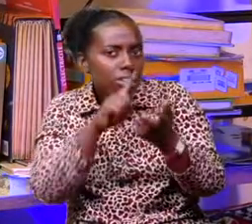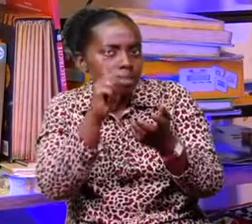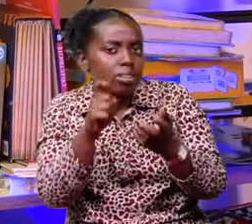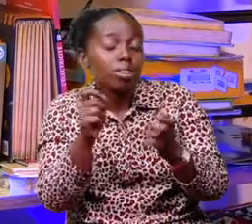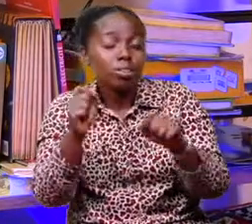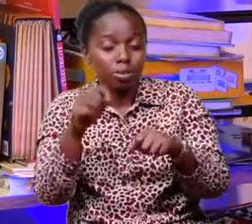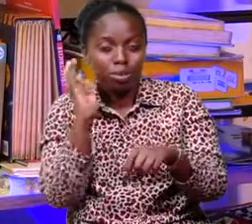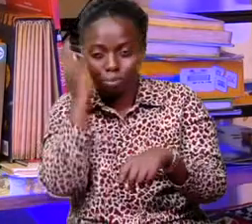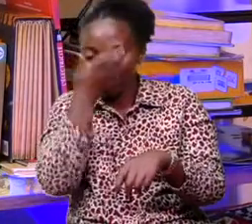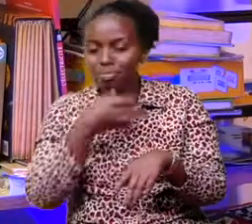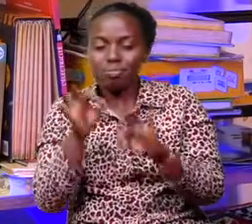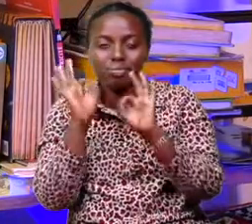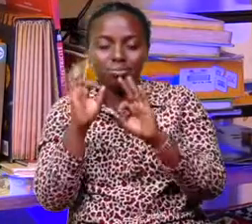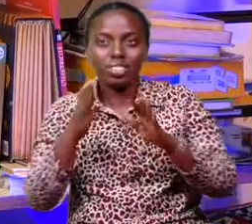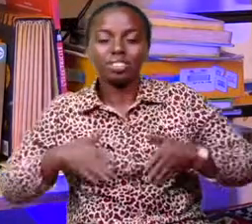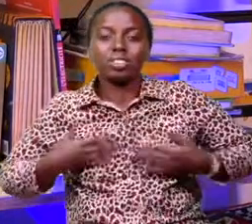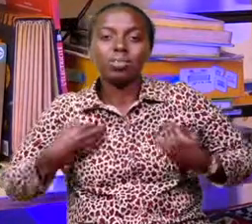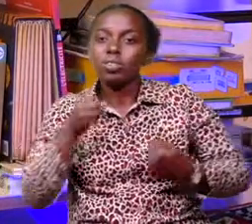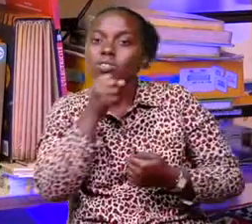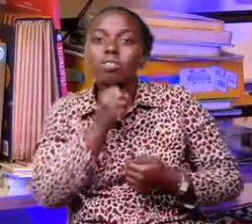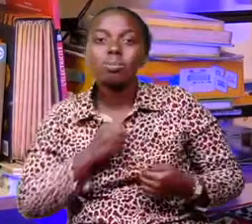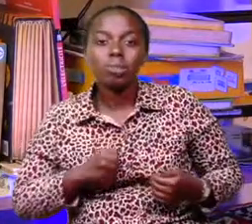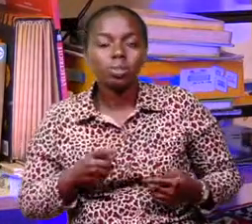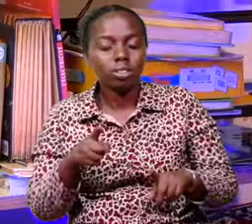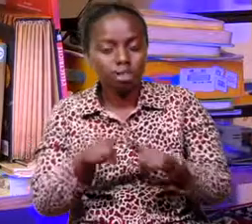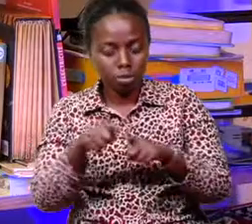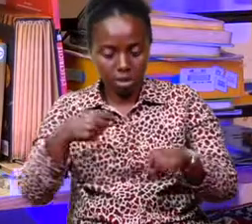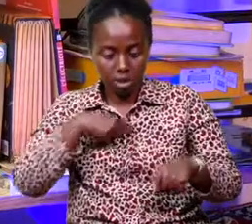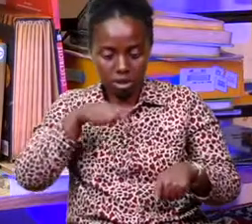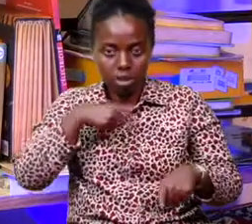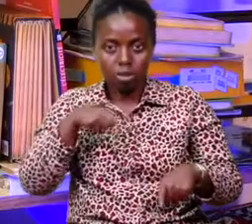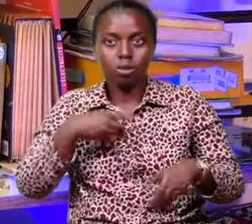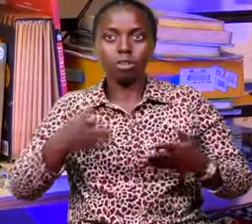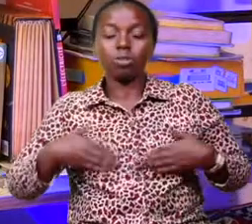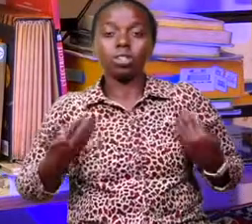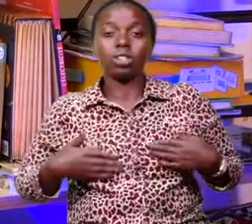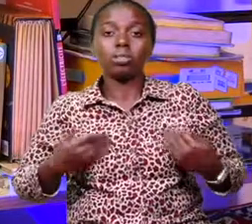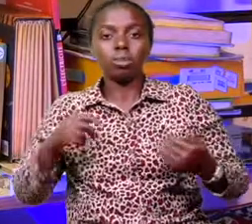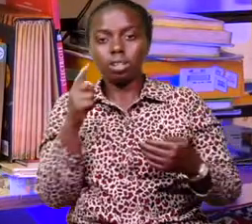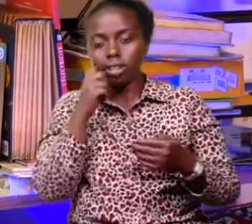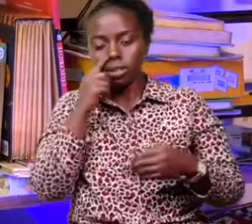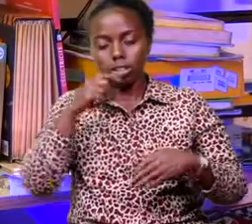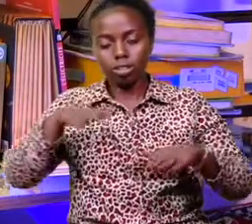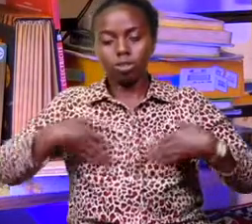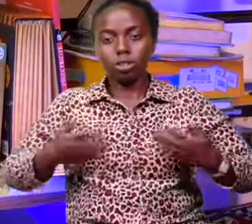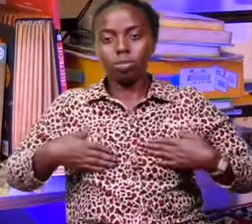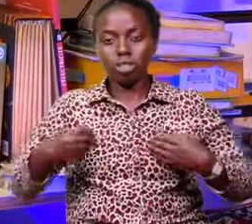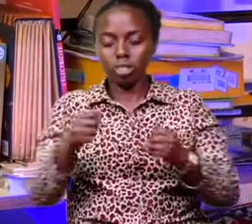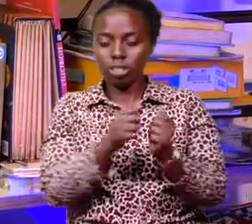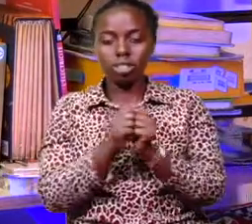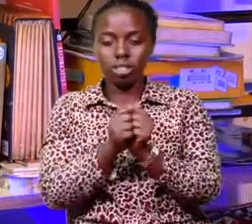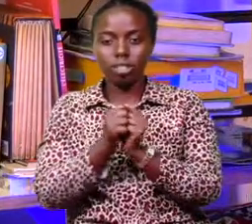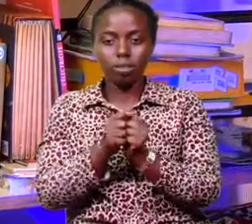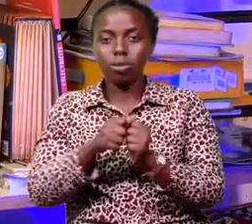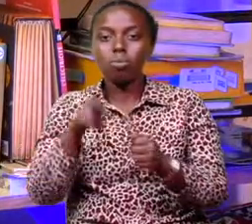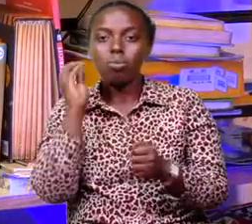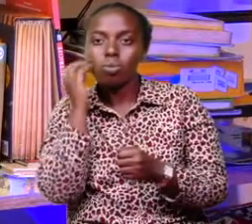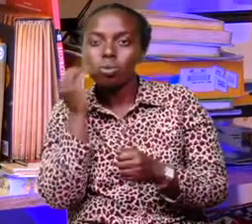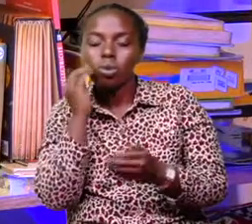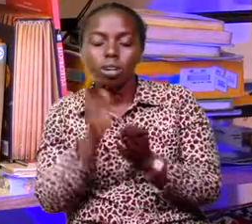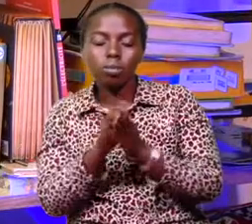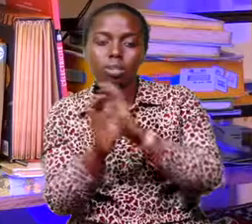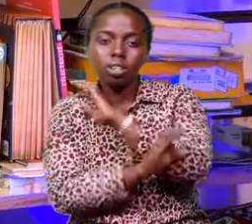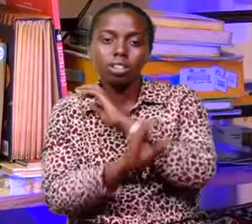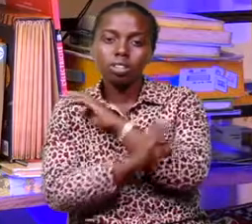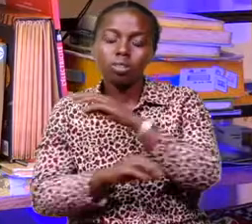tunashimishe nabo tubana nabo ndetse n'igihugu cyacu abana mugira ibihe byiza kandi murakoze cyane mukomeze mukurikirane